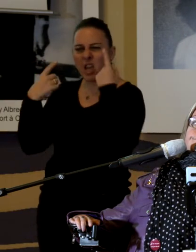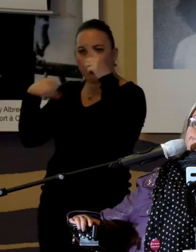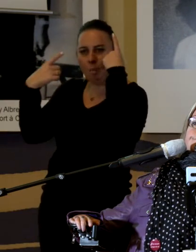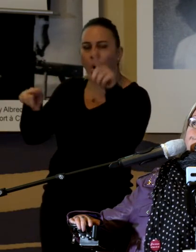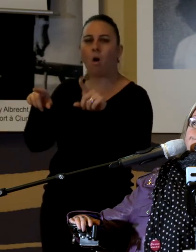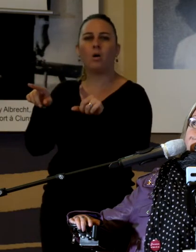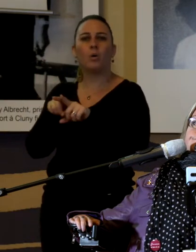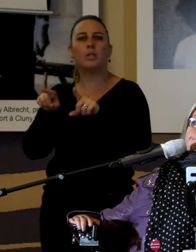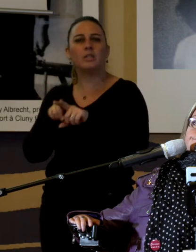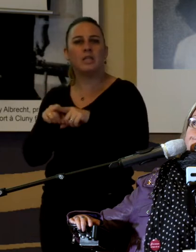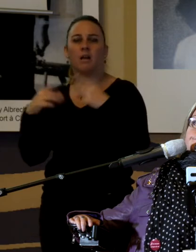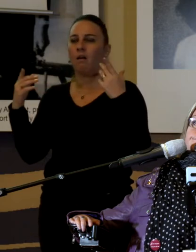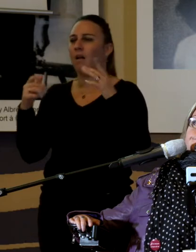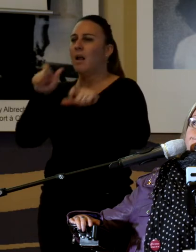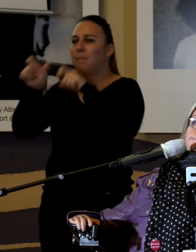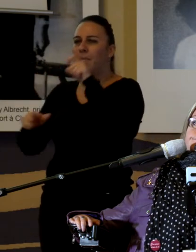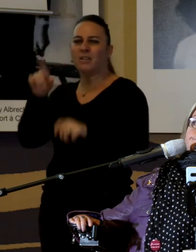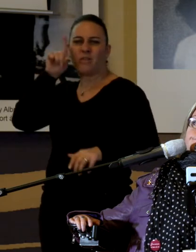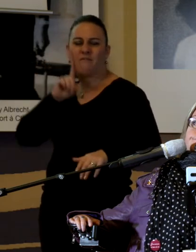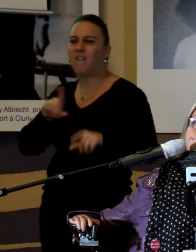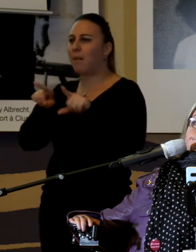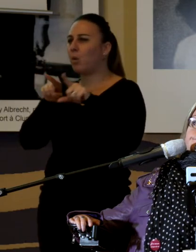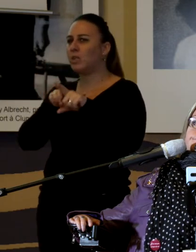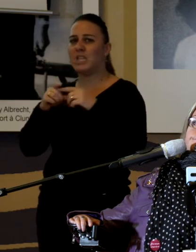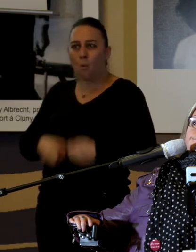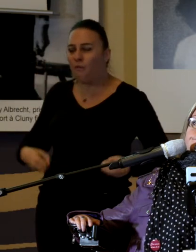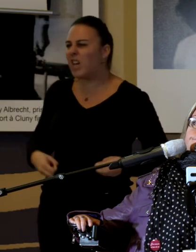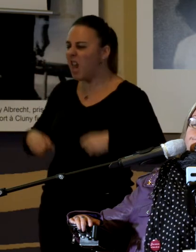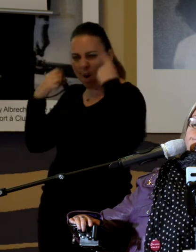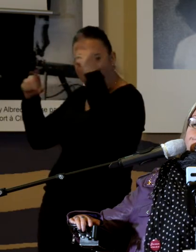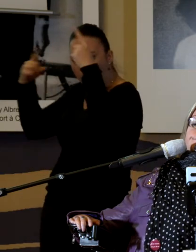luttes des ouvriers immigrés, des femmes aussi, des ouvrières, etc.